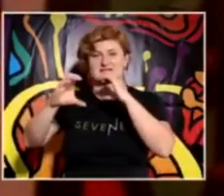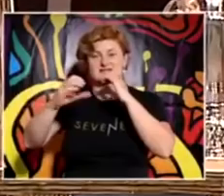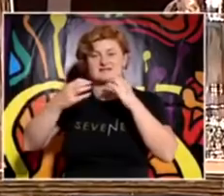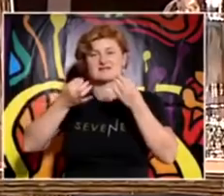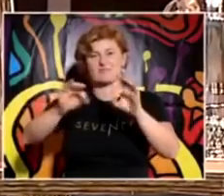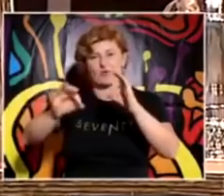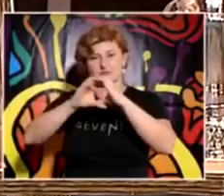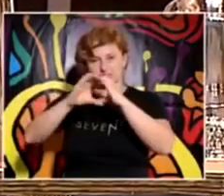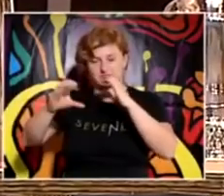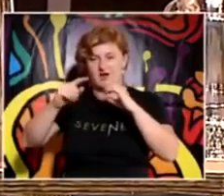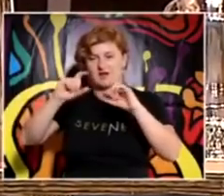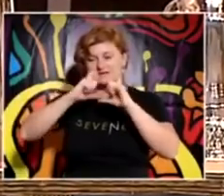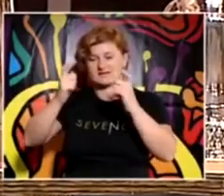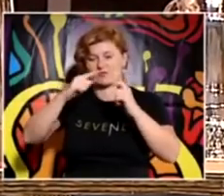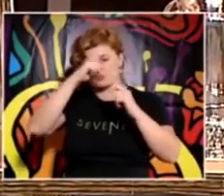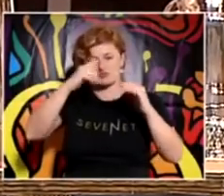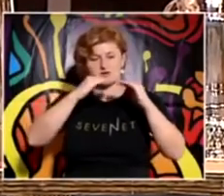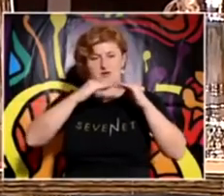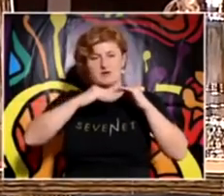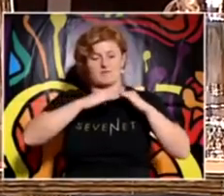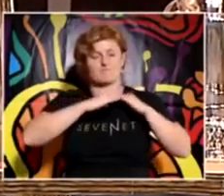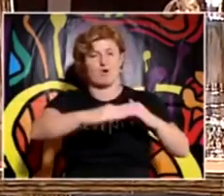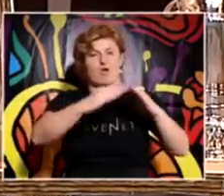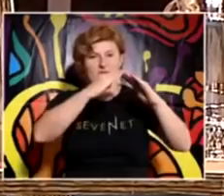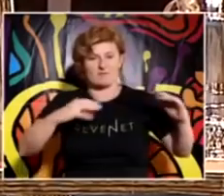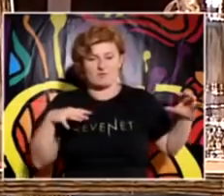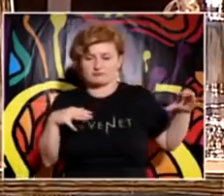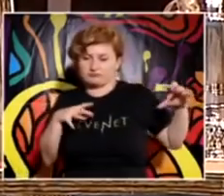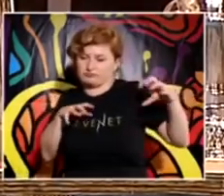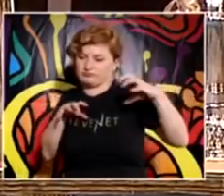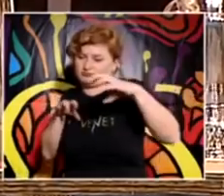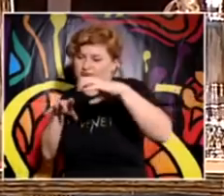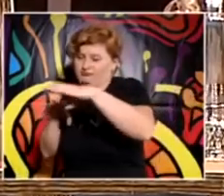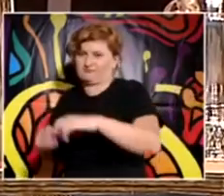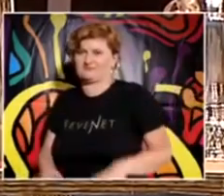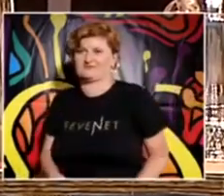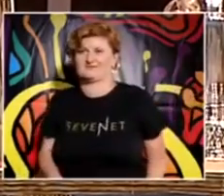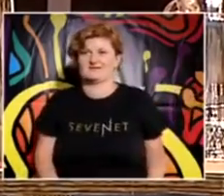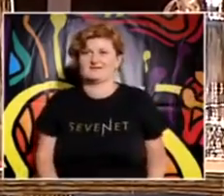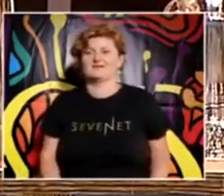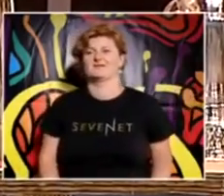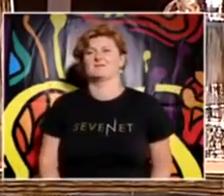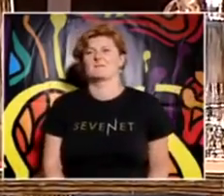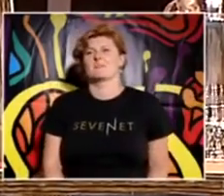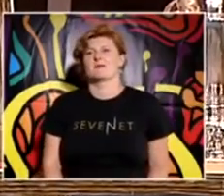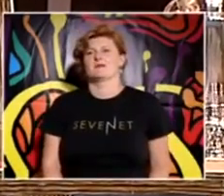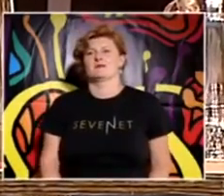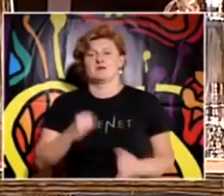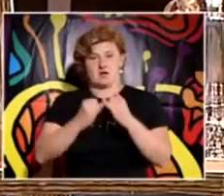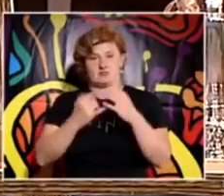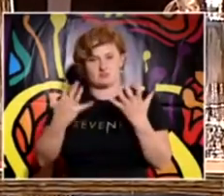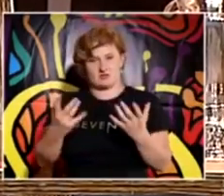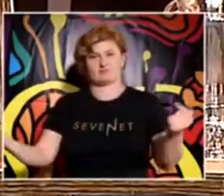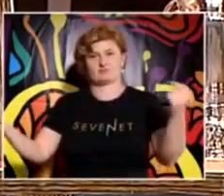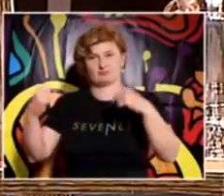nie? Tak, tylko jeżeli byście konkurencję chcieli jakąś przyjść dla waszego samochodu tutaj, czy jeszcze nie? Jeszcze nie byliśmy. Ale jeżeli byście chcieli przychodzić,